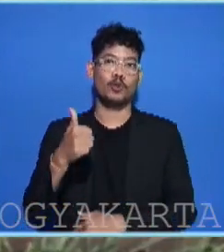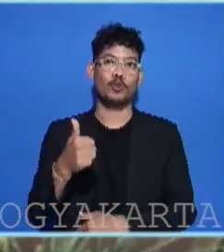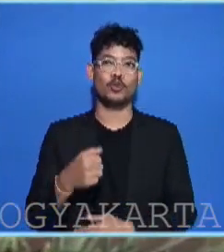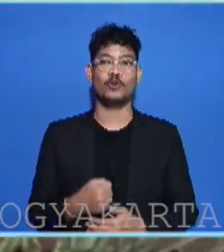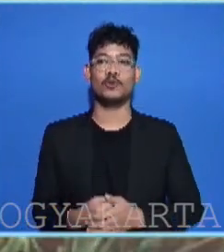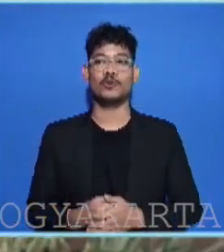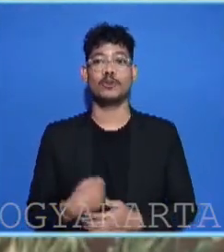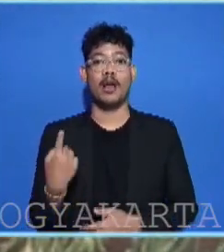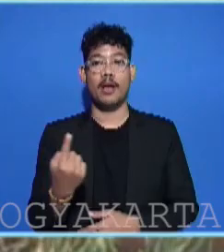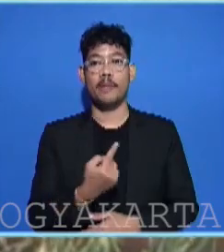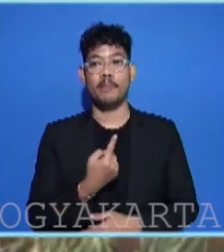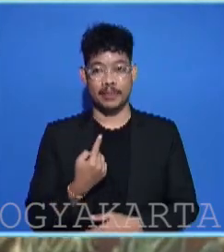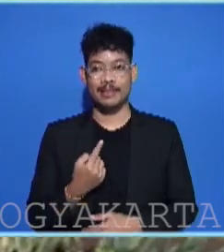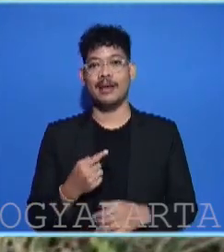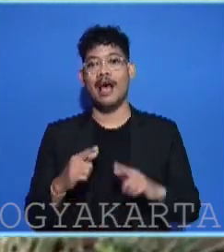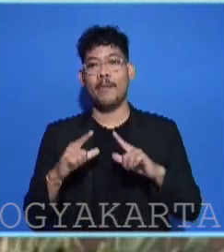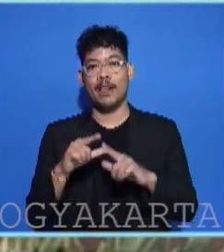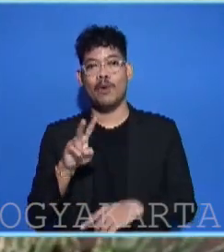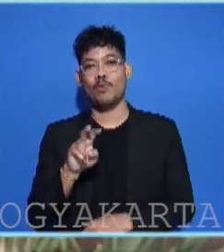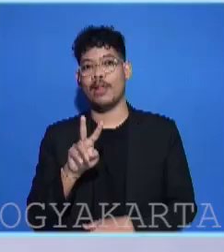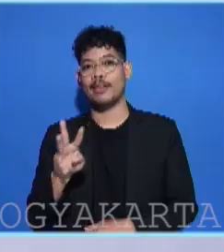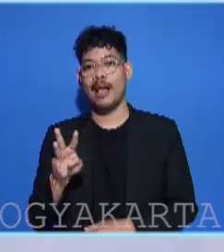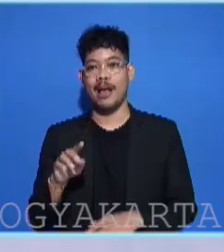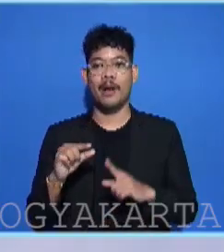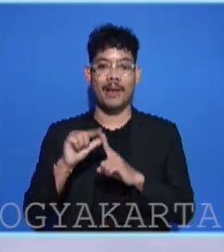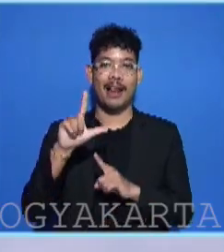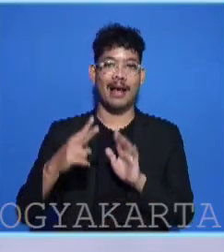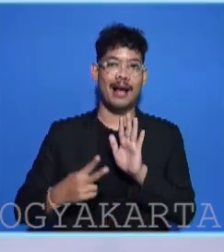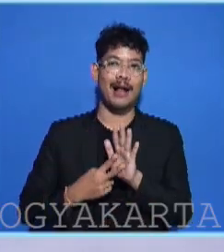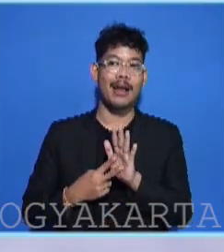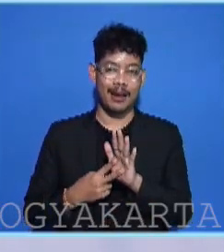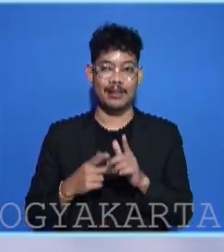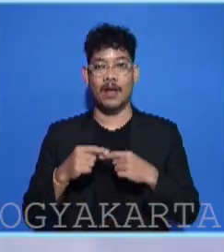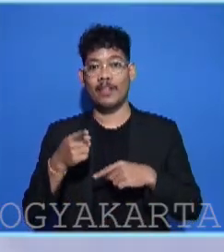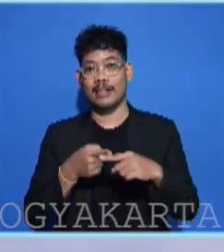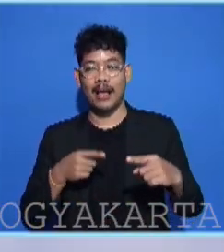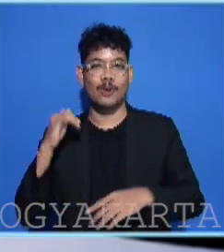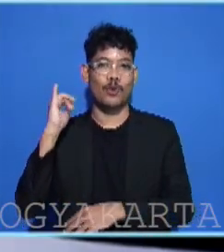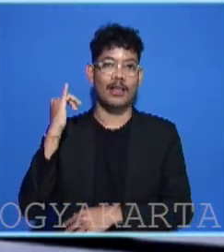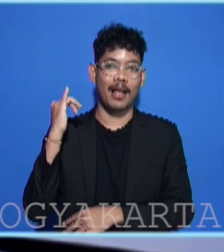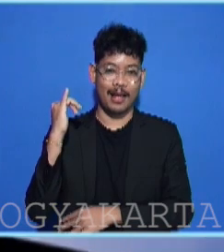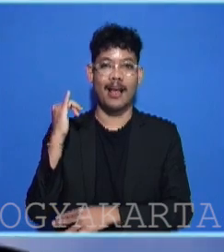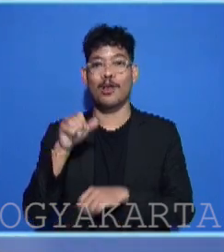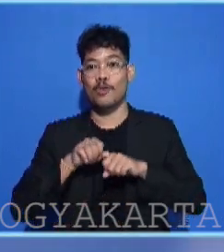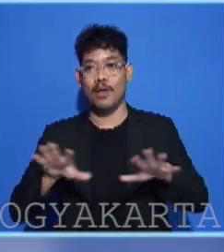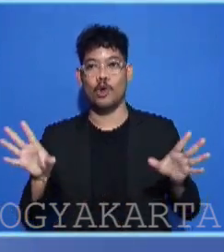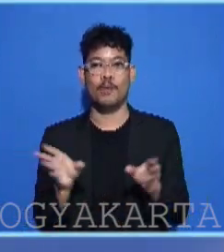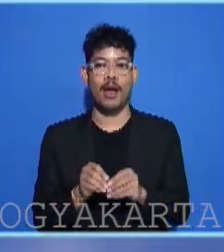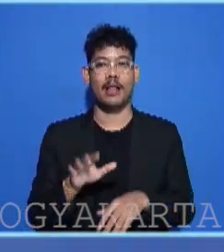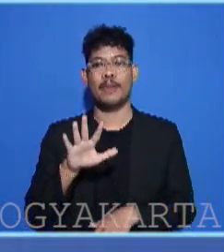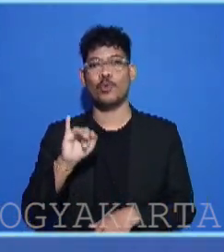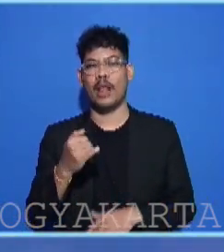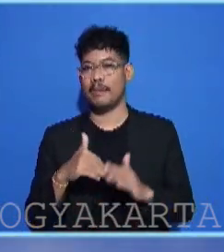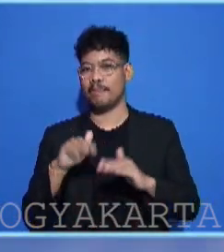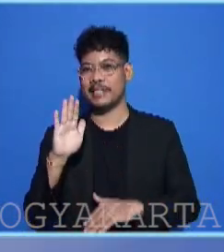April 2023, PLN Unit Induk Distribusi Jawa Tengah dan DIY telah menyalurkan total daya 5 juta lebih volt ampere